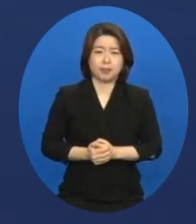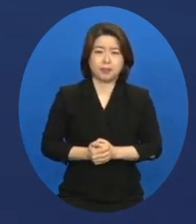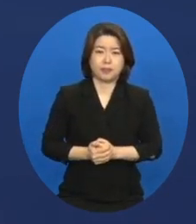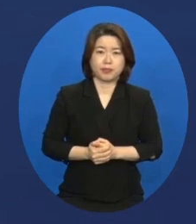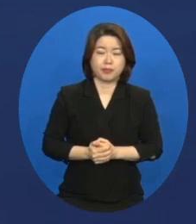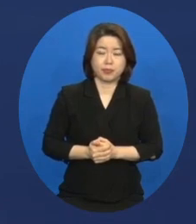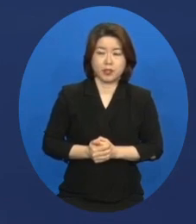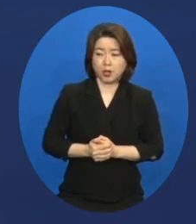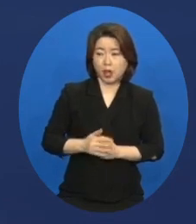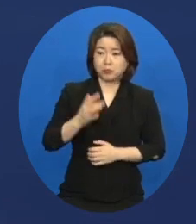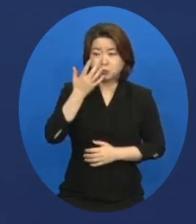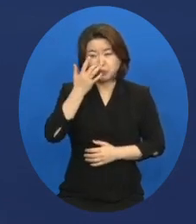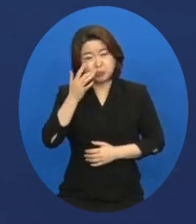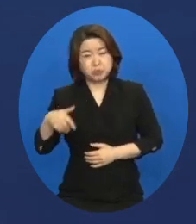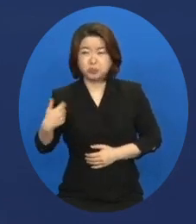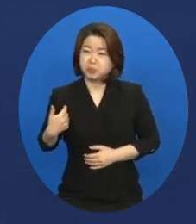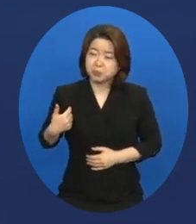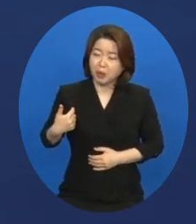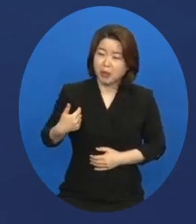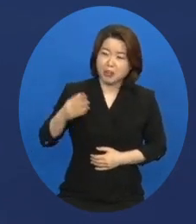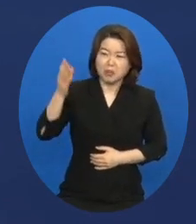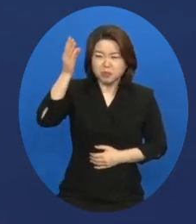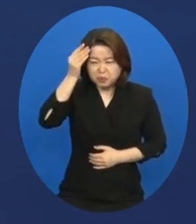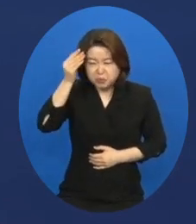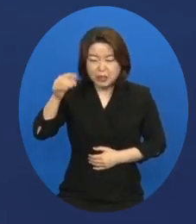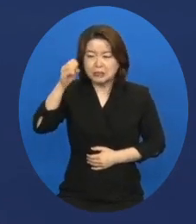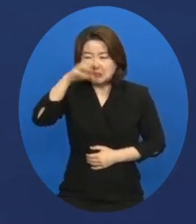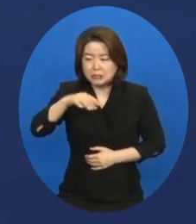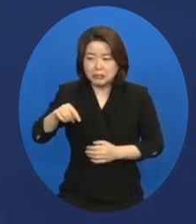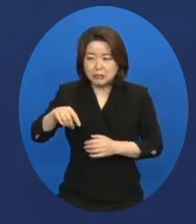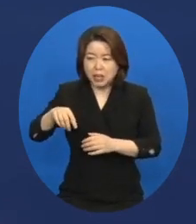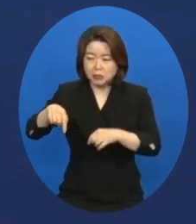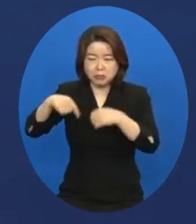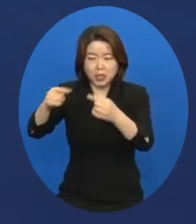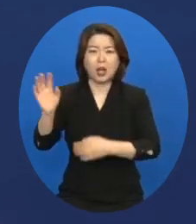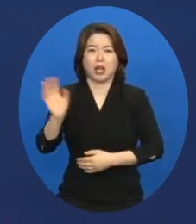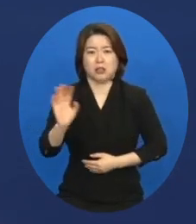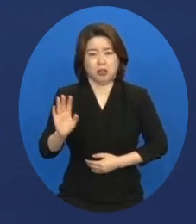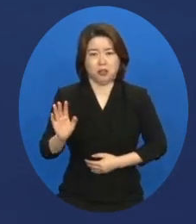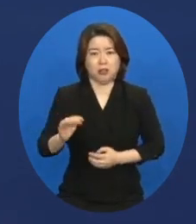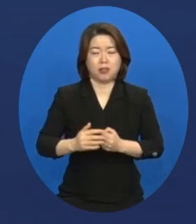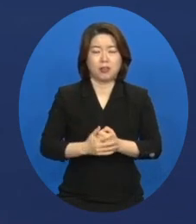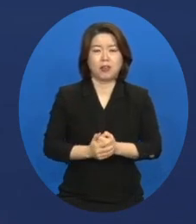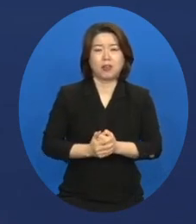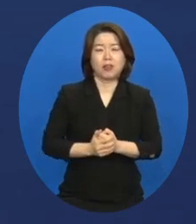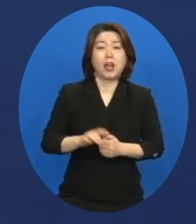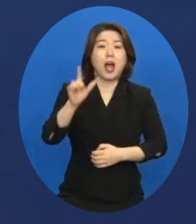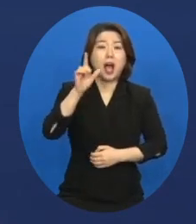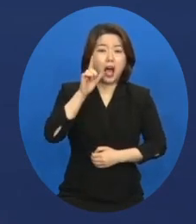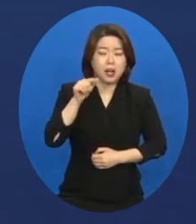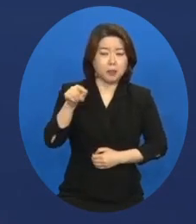그는 모르고 무모하게 도전한 게 아닙니다. 그런데도 갈렙이 그 땅을